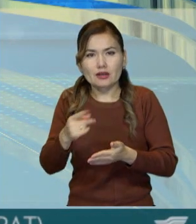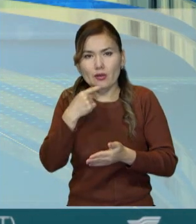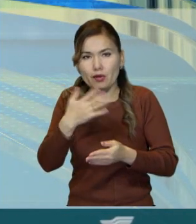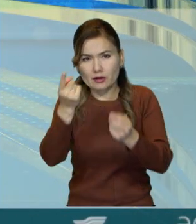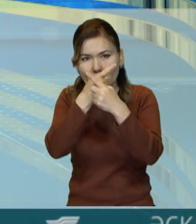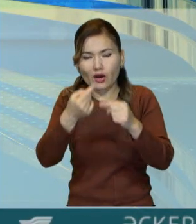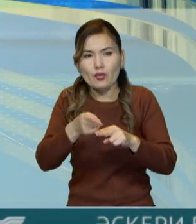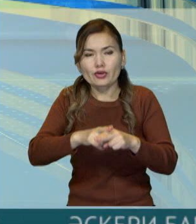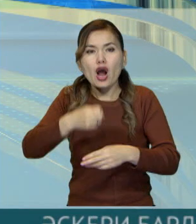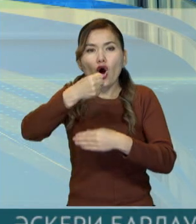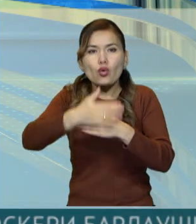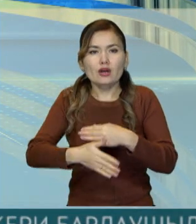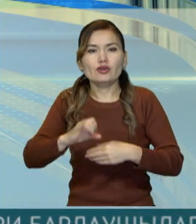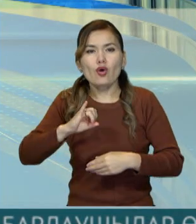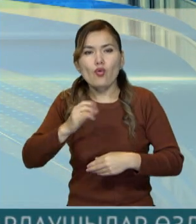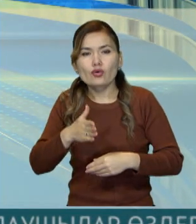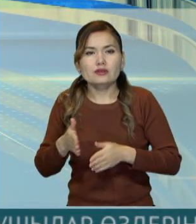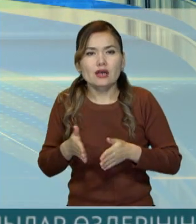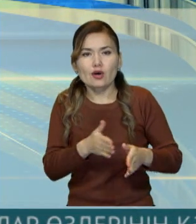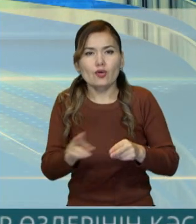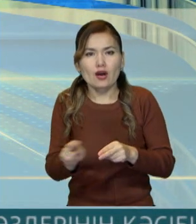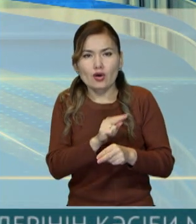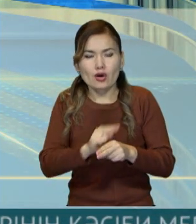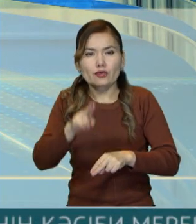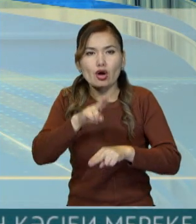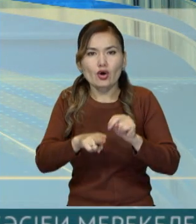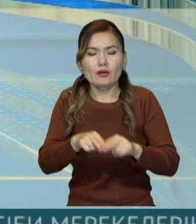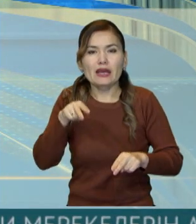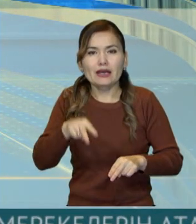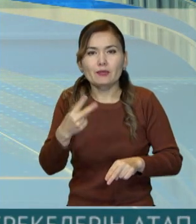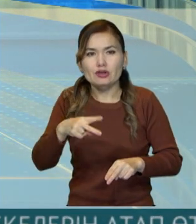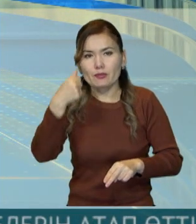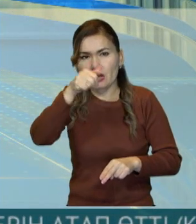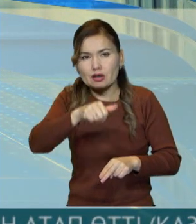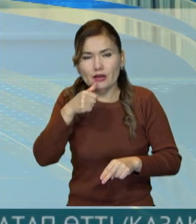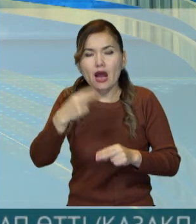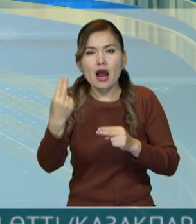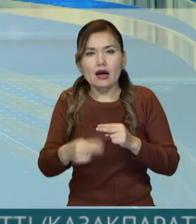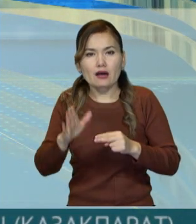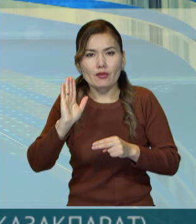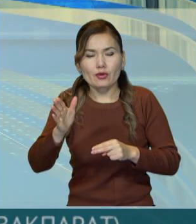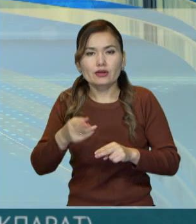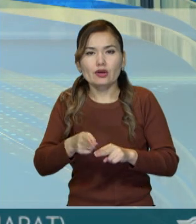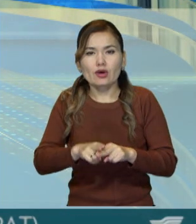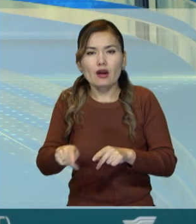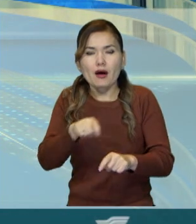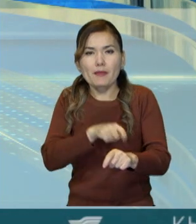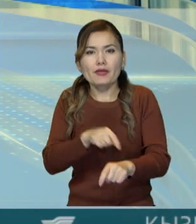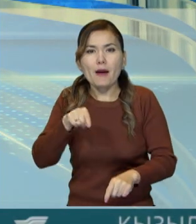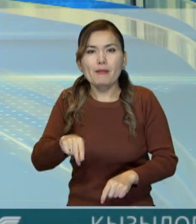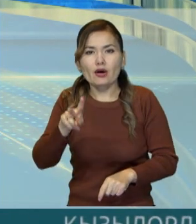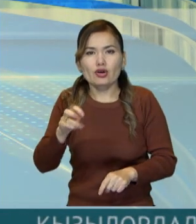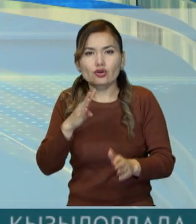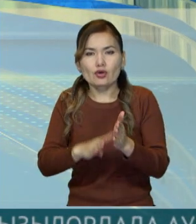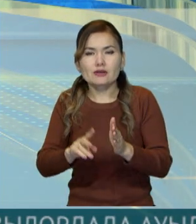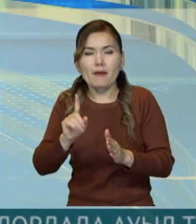Сондай ақ орталық оңтүстік дәлізінің құрылысы 2022 жылы аяқталады. Оның ұзындығы 1291 шақырымға тең. Бұл